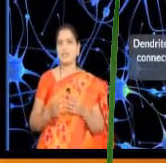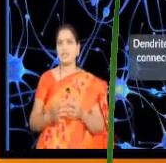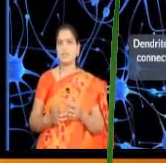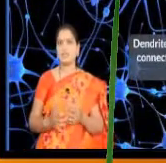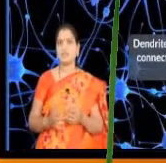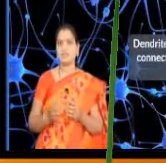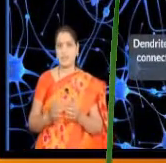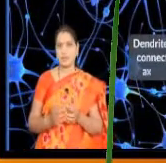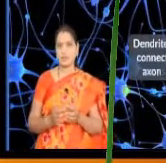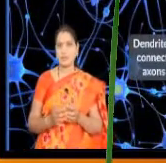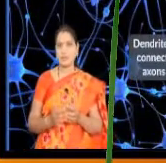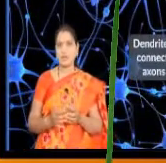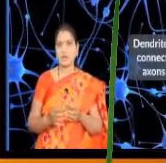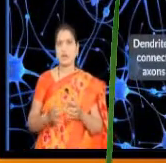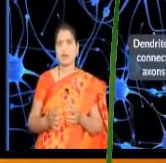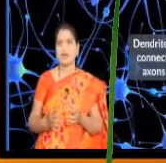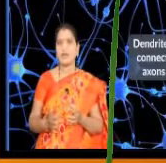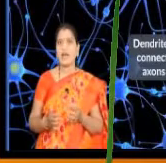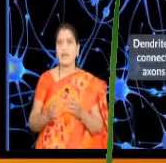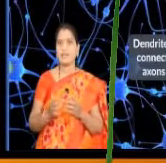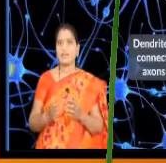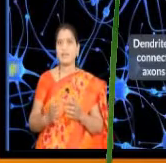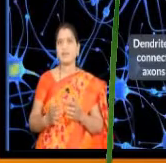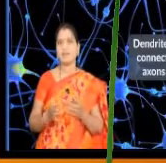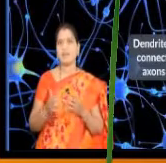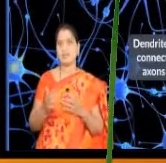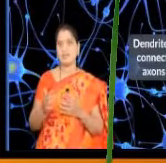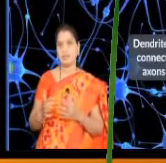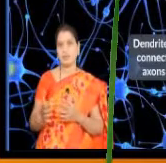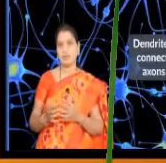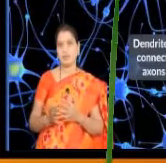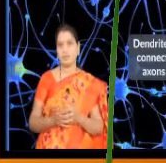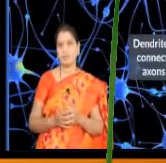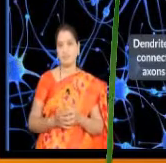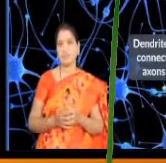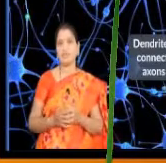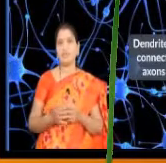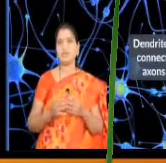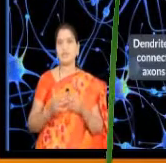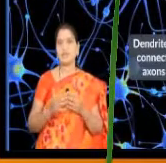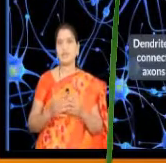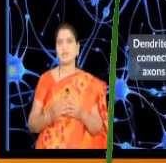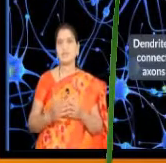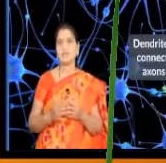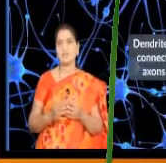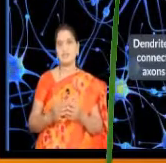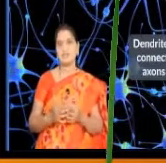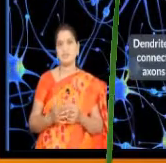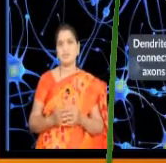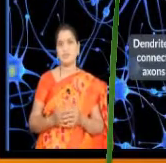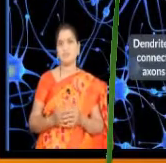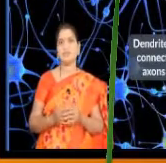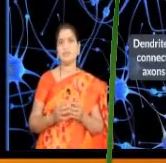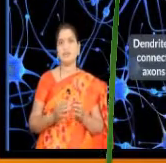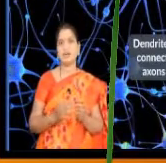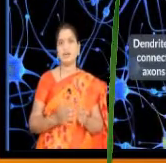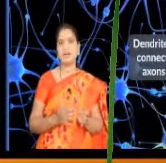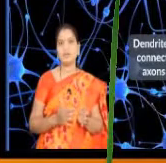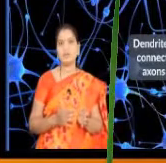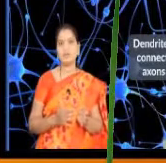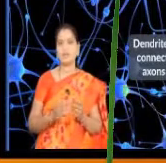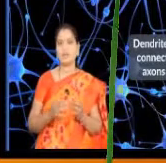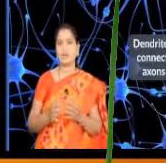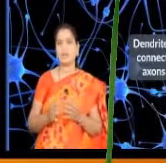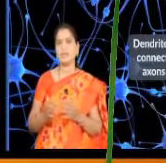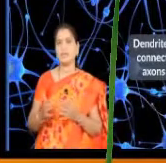వస్తుంది, కానీ వాళ్ళకి నాలెడ్జ్ అనేది రావడం చాలా కష్టమవుతుంది. జూన్ 10th నుంచి మన స్కూల్లో